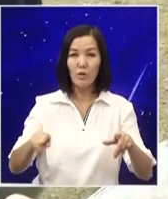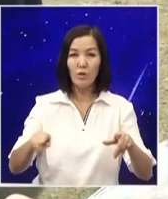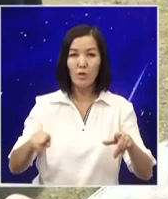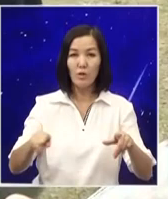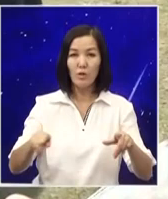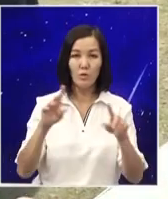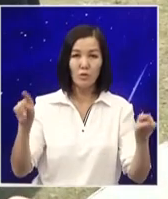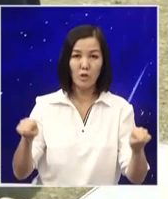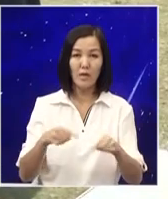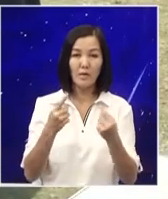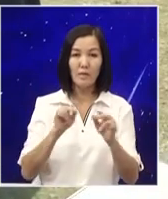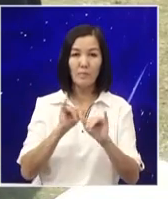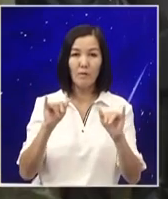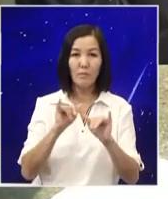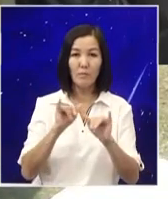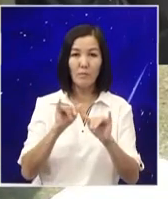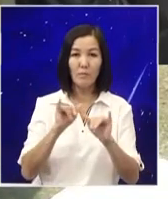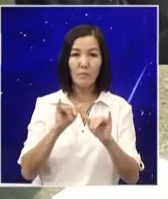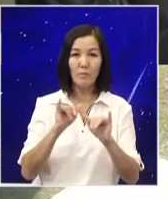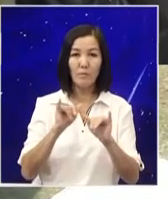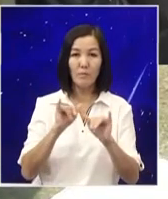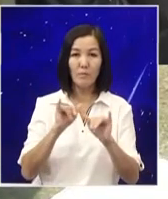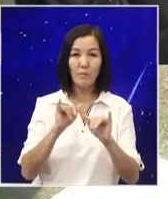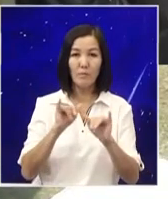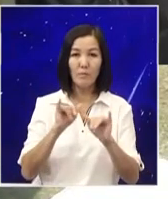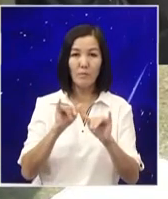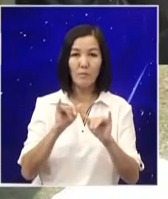аңшылық. Сатымызға қазір жетейік деп қалдық енді.